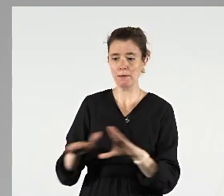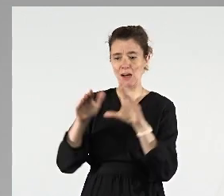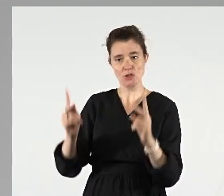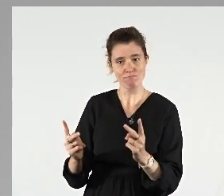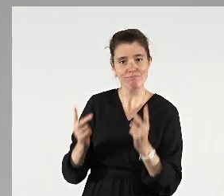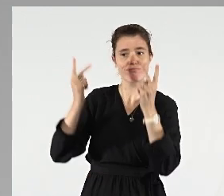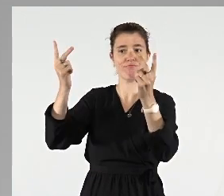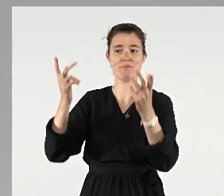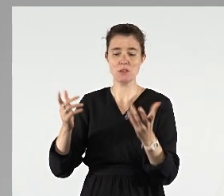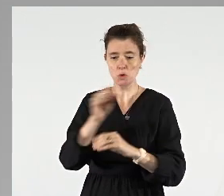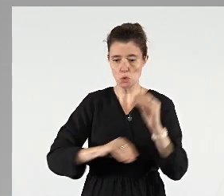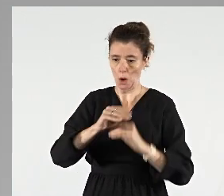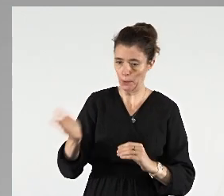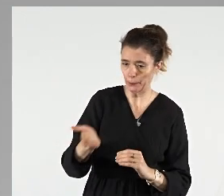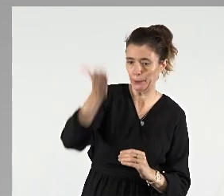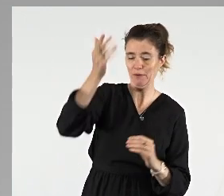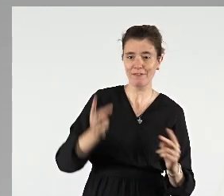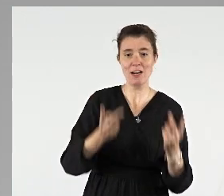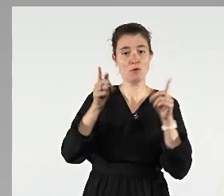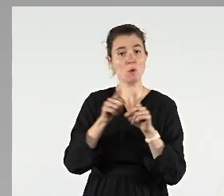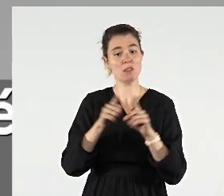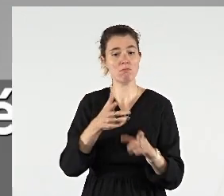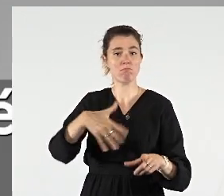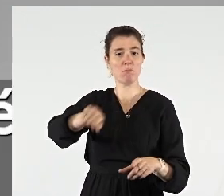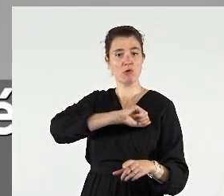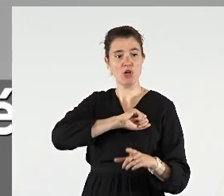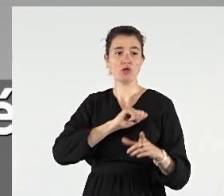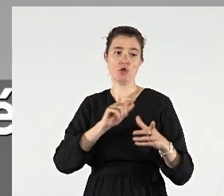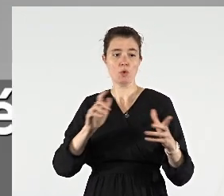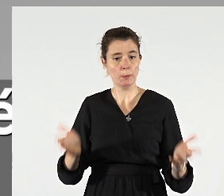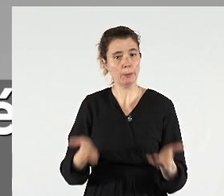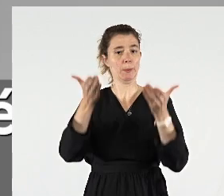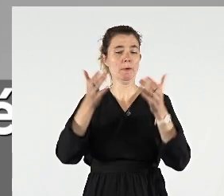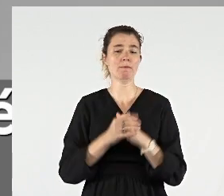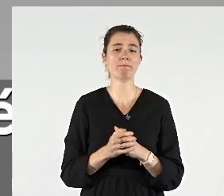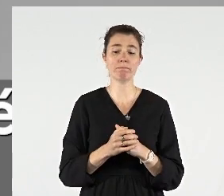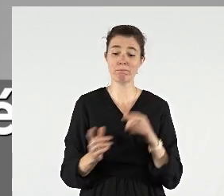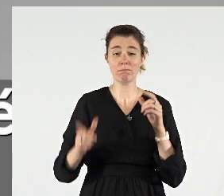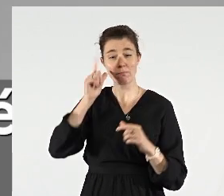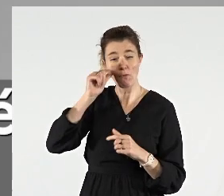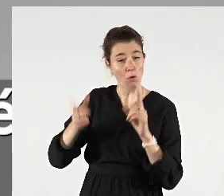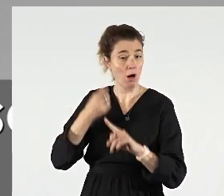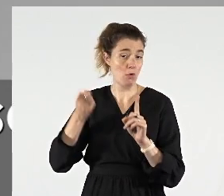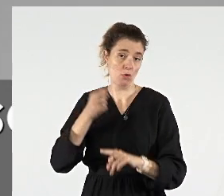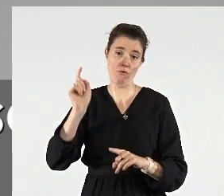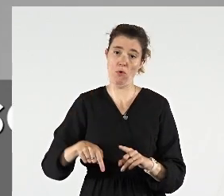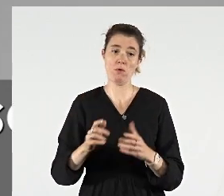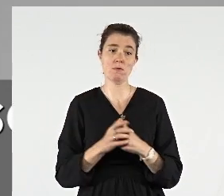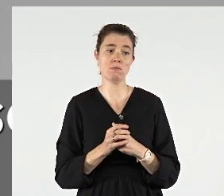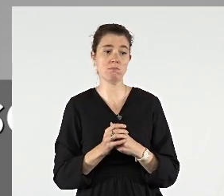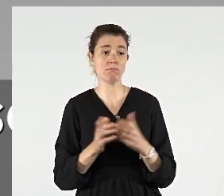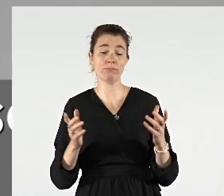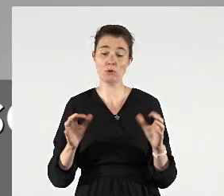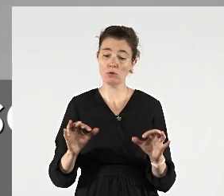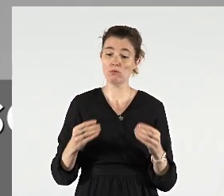des soins et des prises en charge prodiguées. Un important effort doit être réalisé pour réunir les conditions d'un exercice